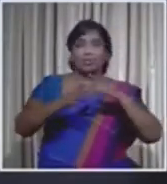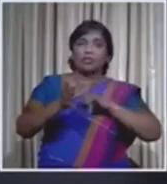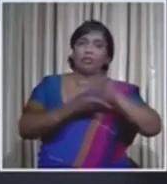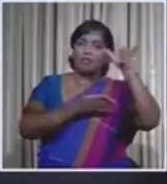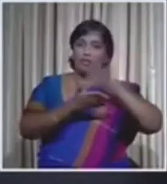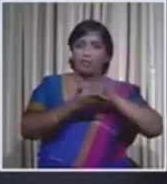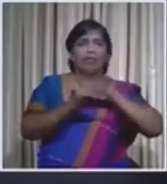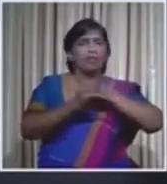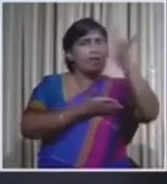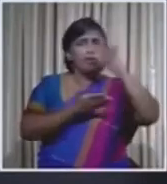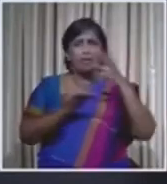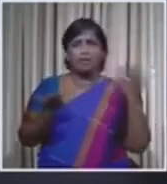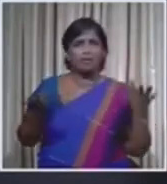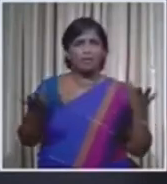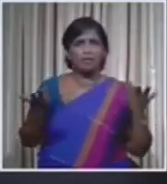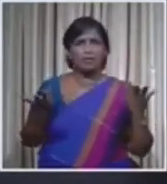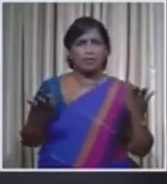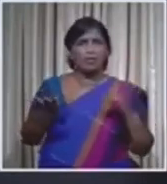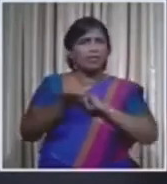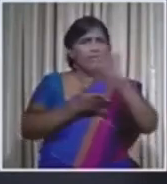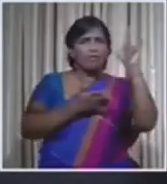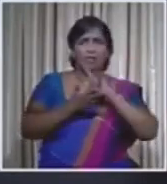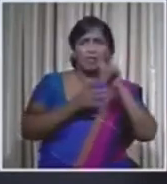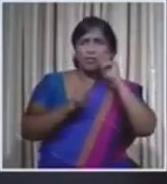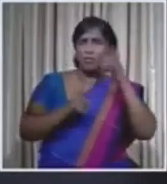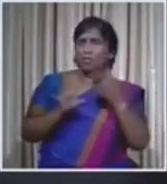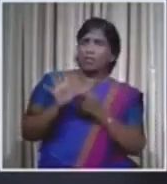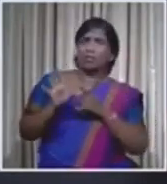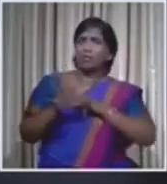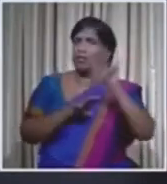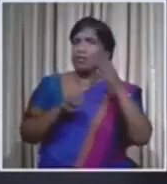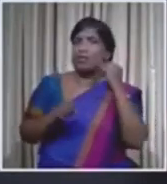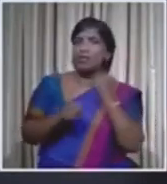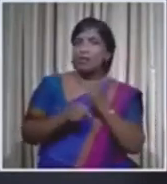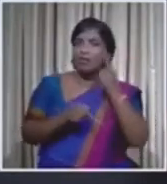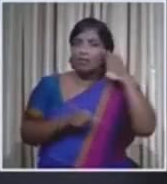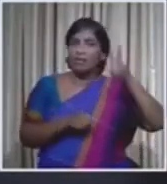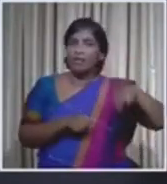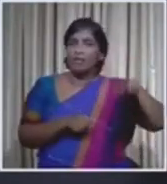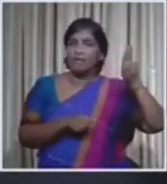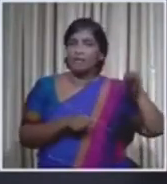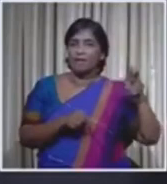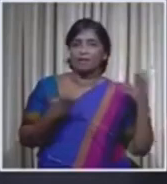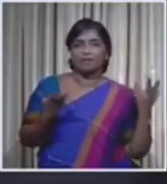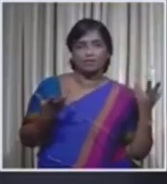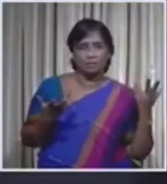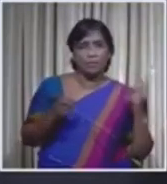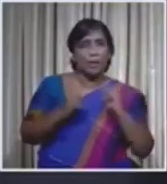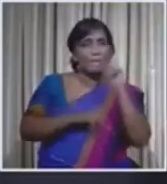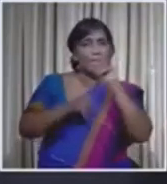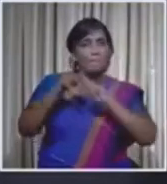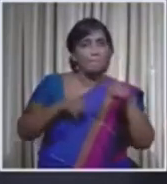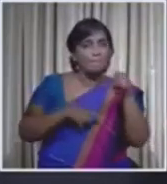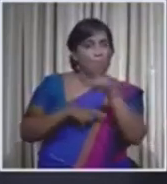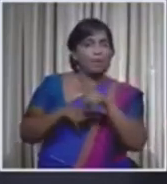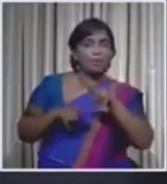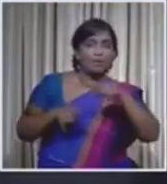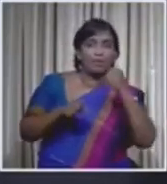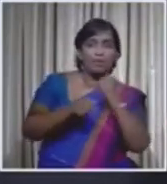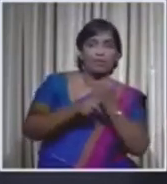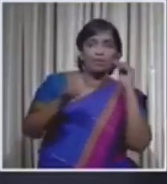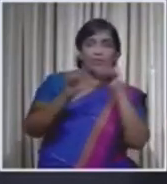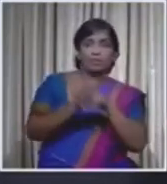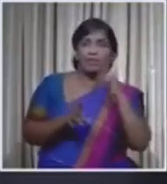ඇයි රට යන්නේ ඇයි මේ අය රට යන්නේ ආණ්ඩුව කෙරේ විශ්වාසයක් නැහැ පාර්ලිමේන්තුවට වෙන ආණ්ඩුව දාන්න පුළුවන්